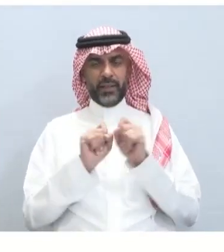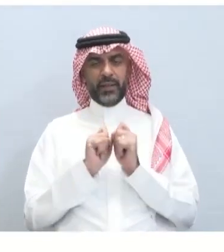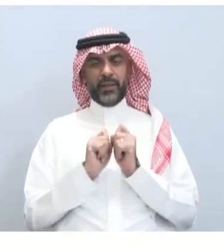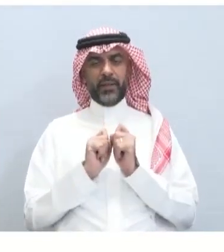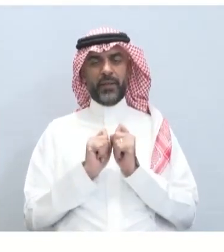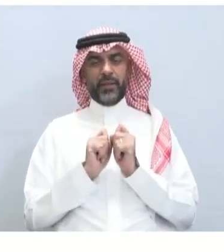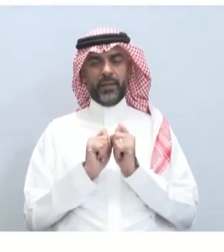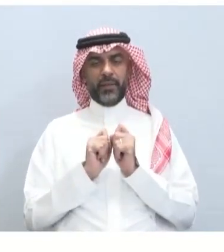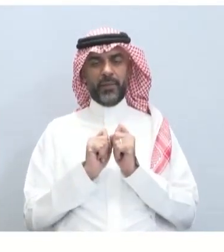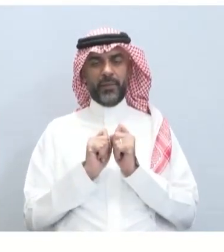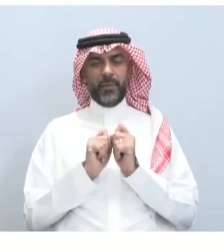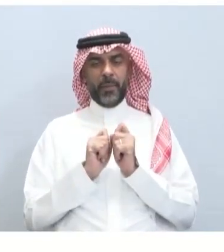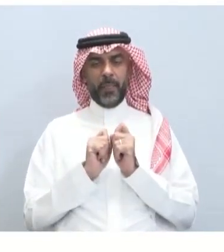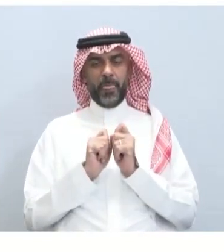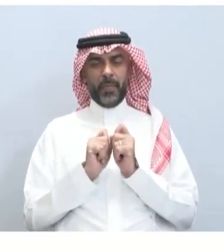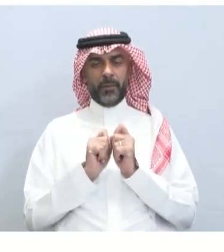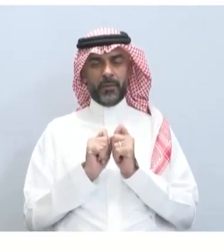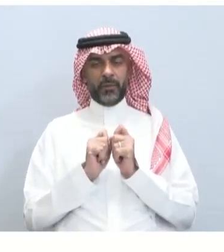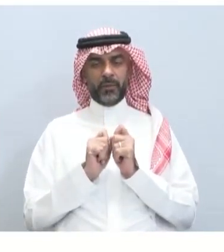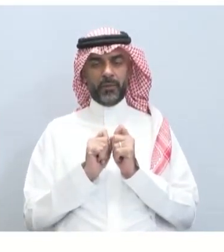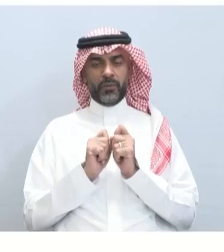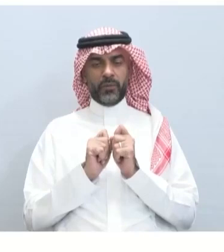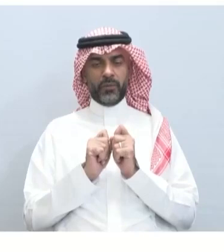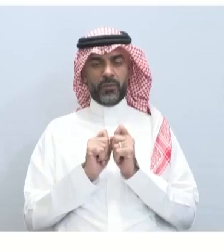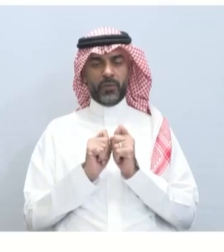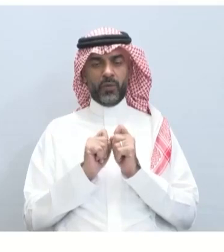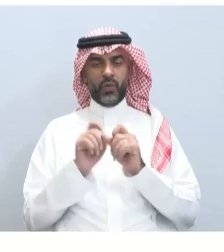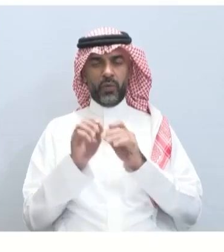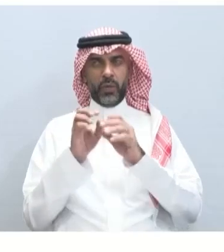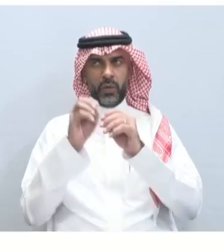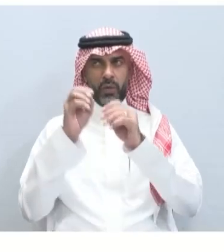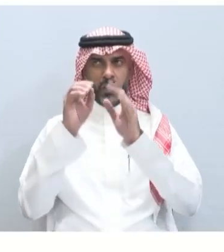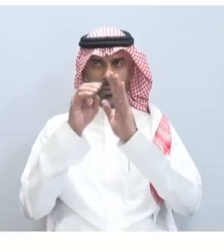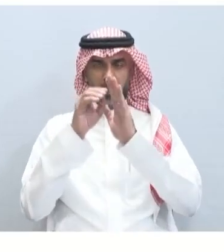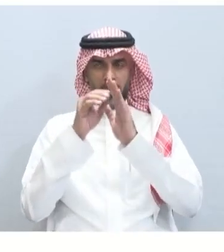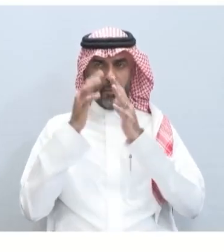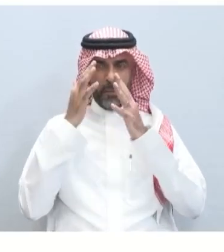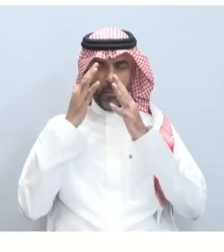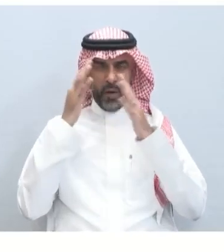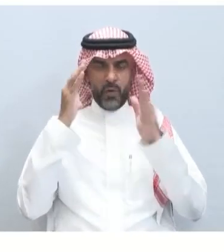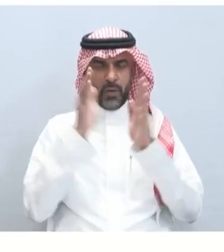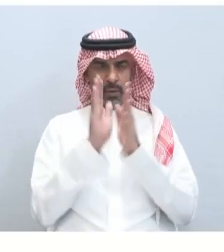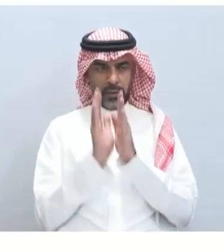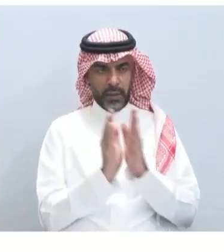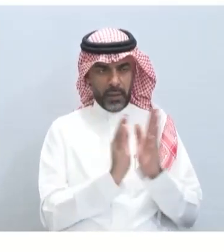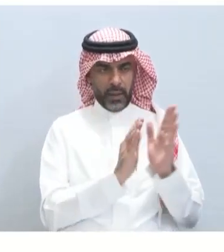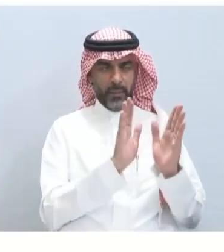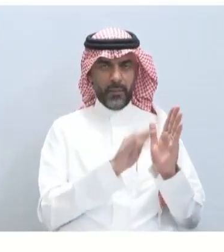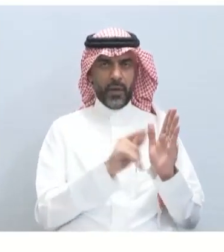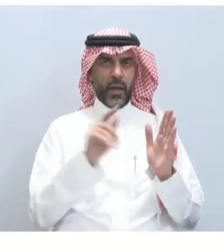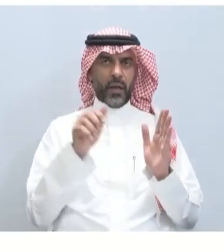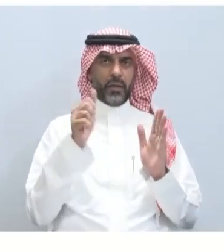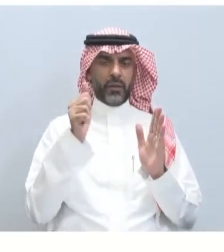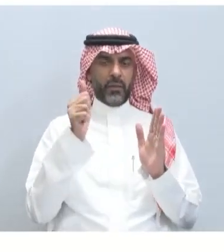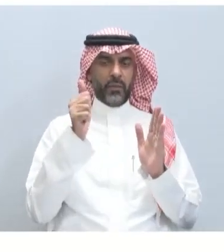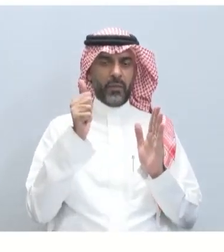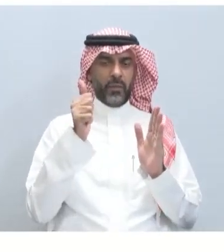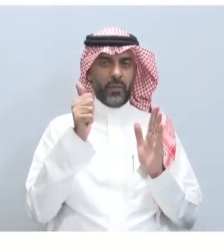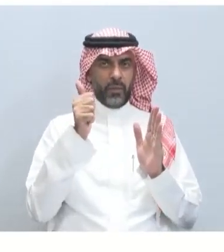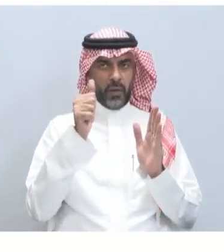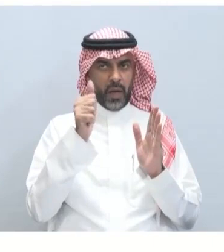تصف مصادر المعلومات في قوائم مرتبه تكون هجائيه وترتيبها والتنظيم الجيد لها